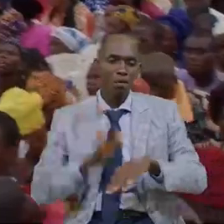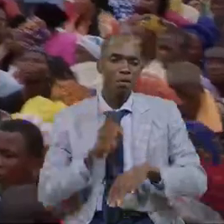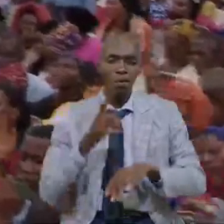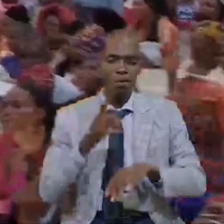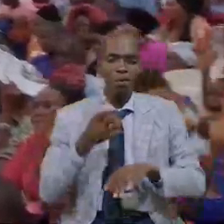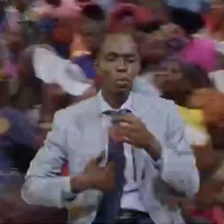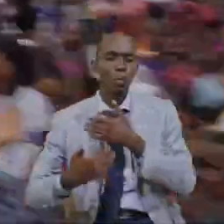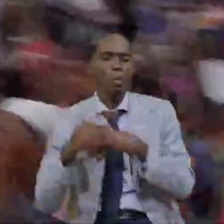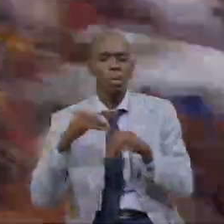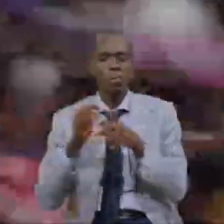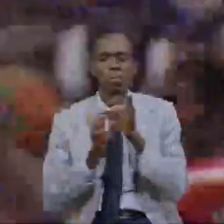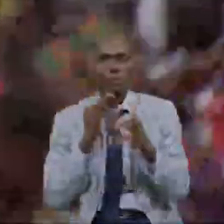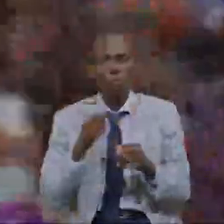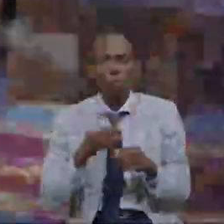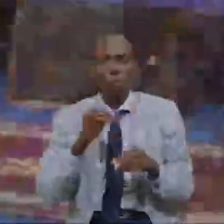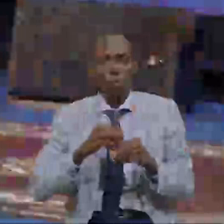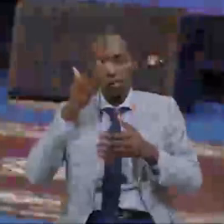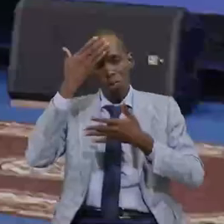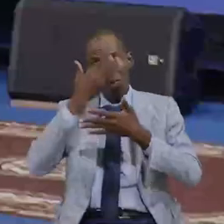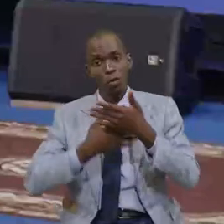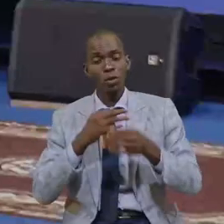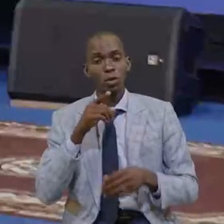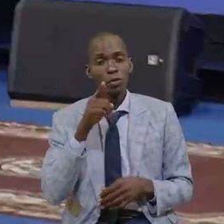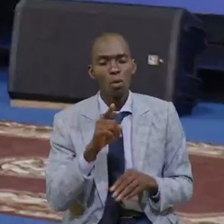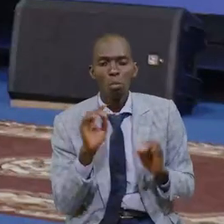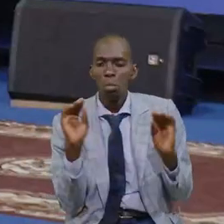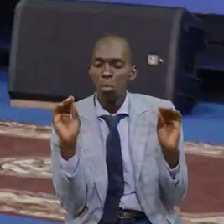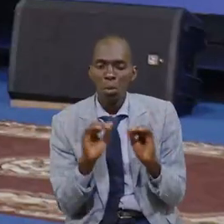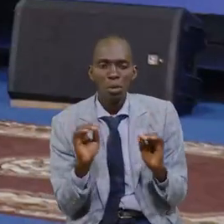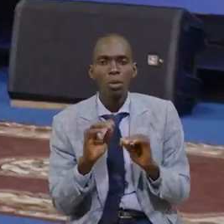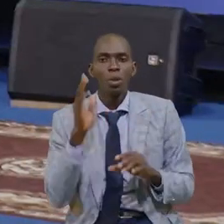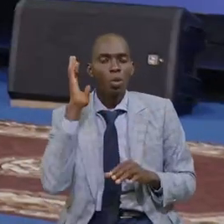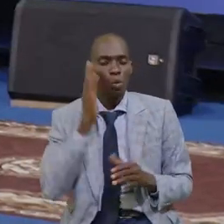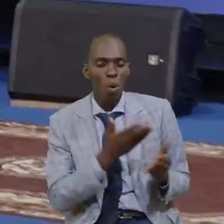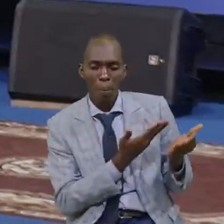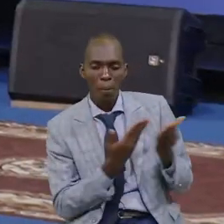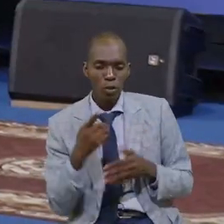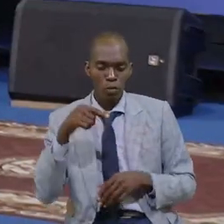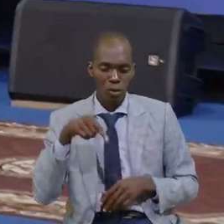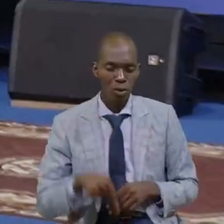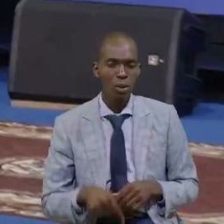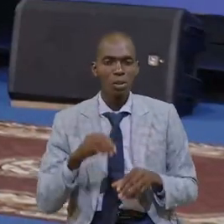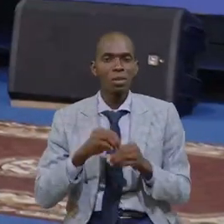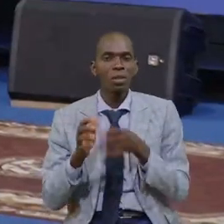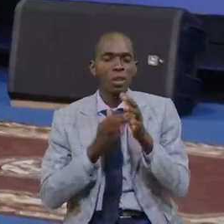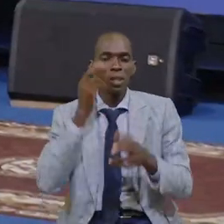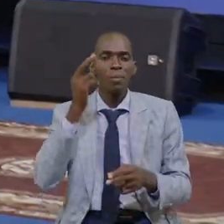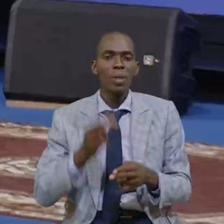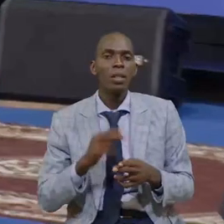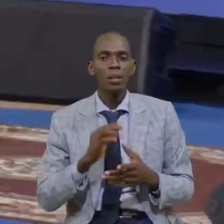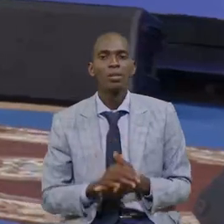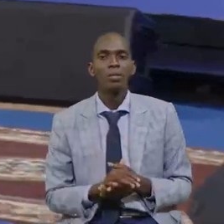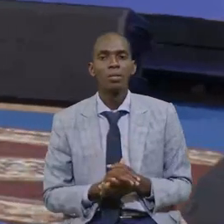tirer une flèche quelconque de derrière. Devant toi, rien ne pourra te faire tomber au nom